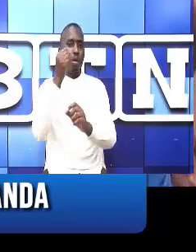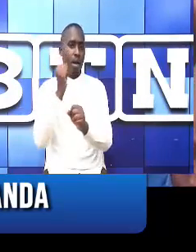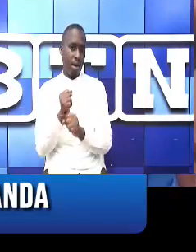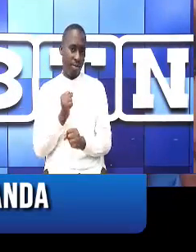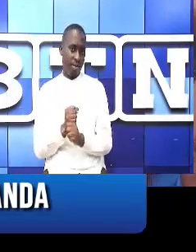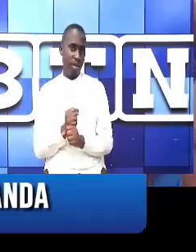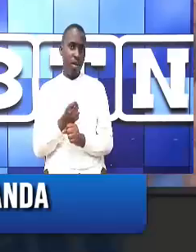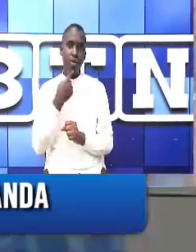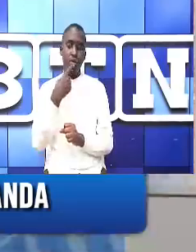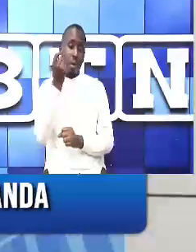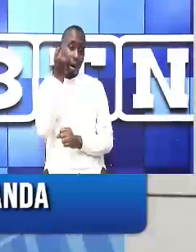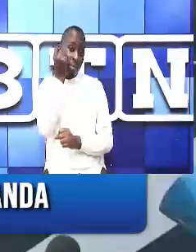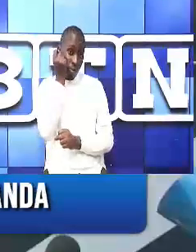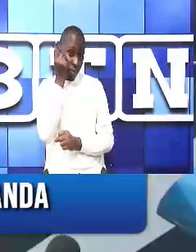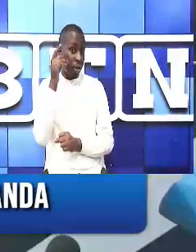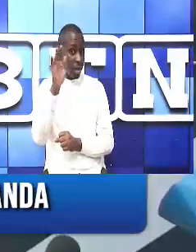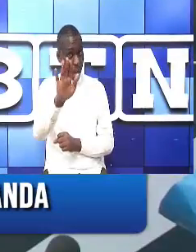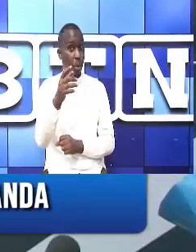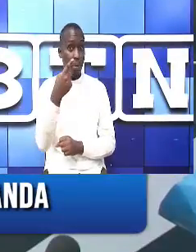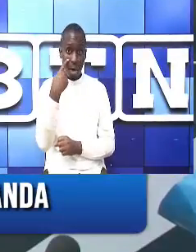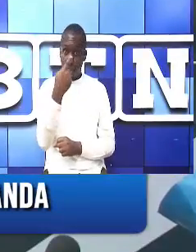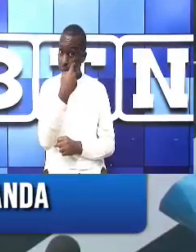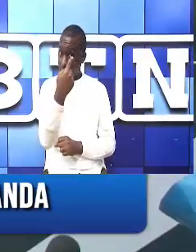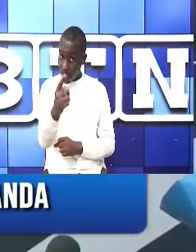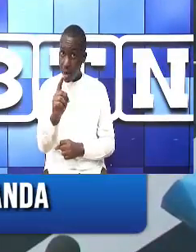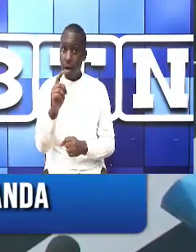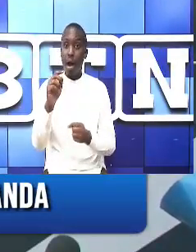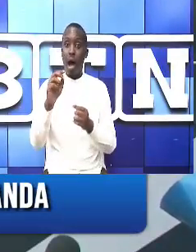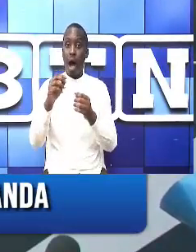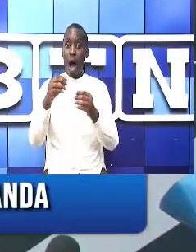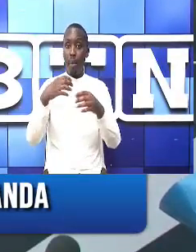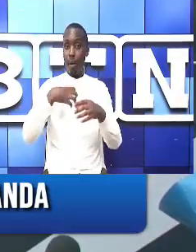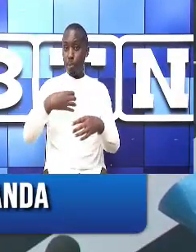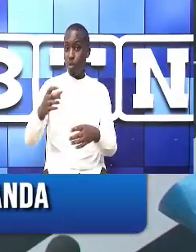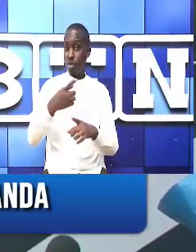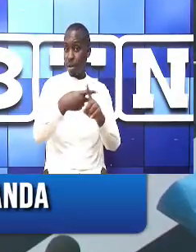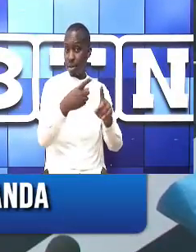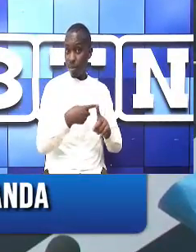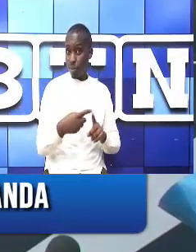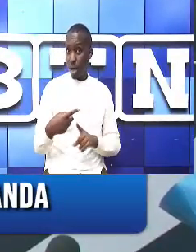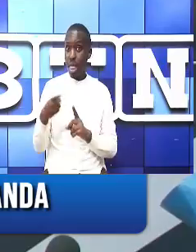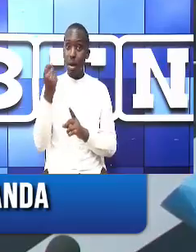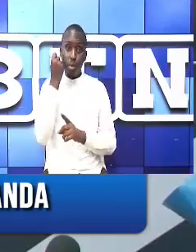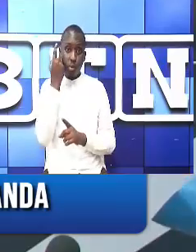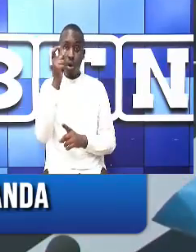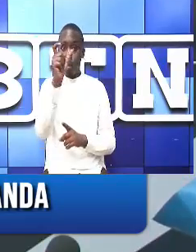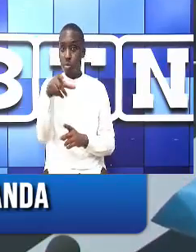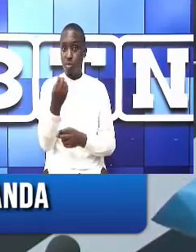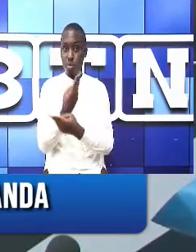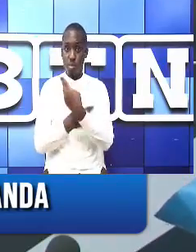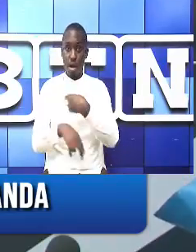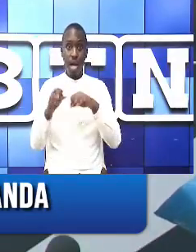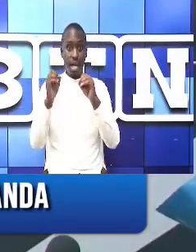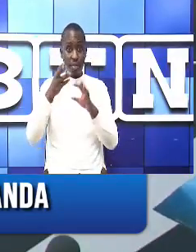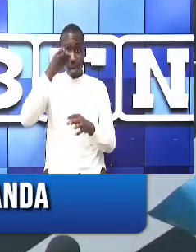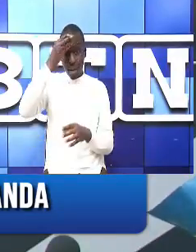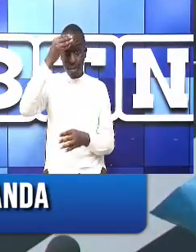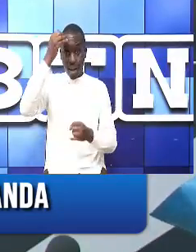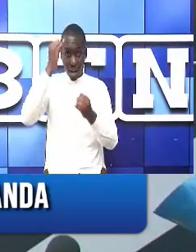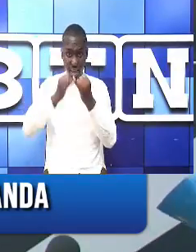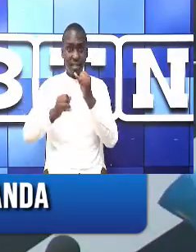So ubwo babyumve nyine ko nabo bibareba abakoresha batandukanye bumve yuko n'ufite ubumuga kuba yariza akarangiza